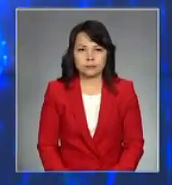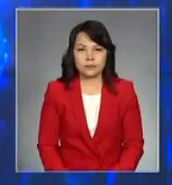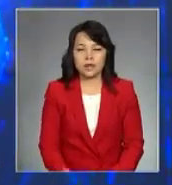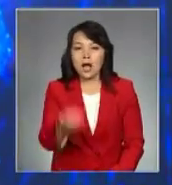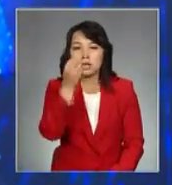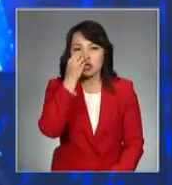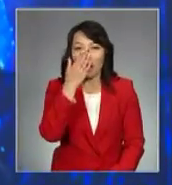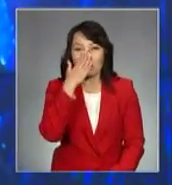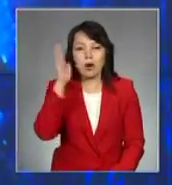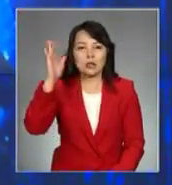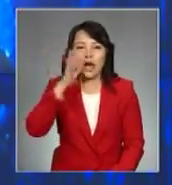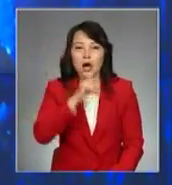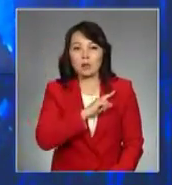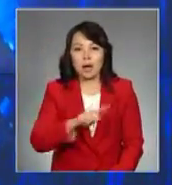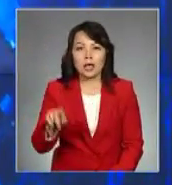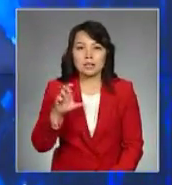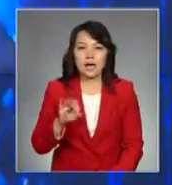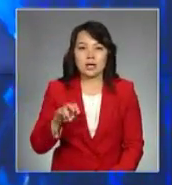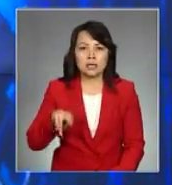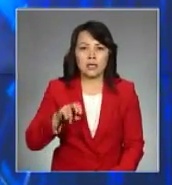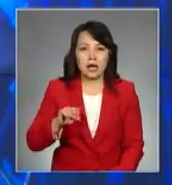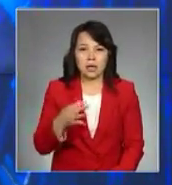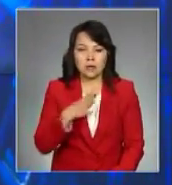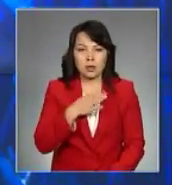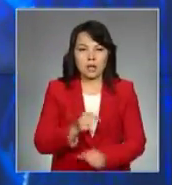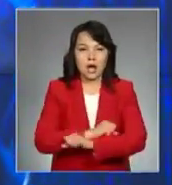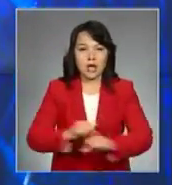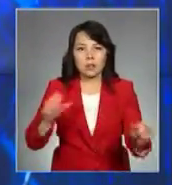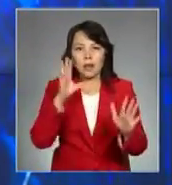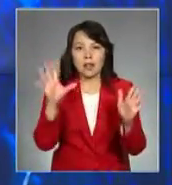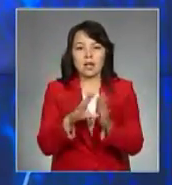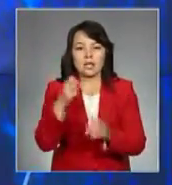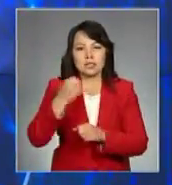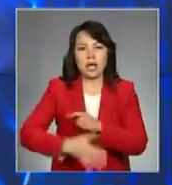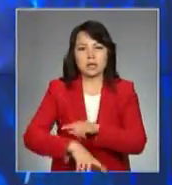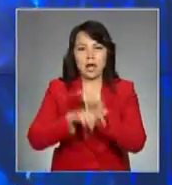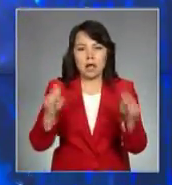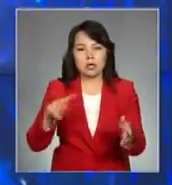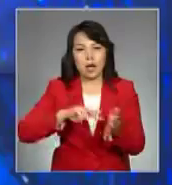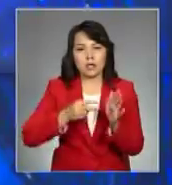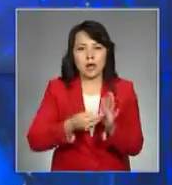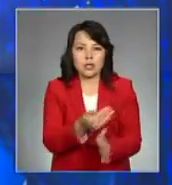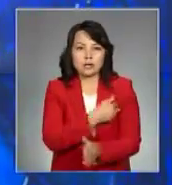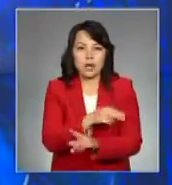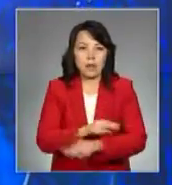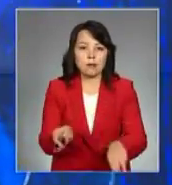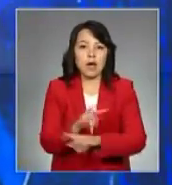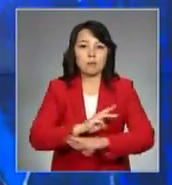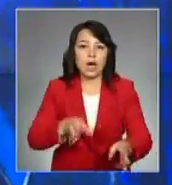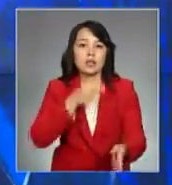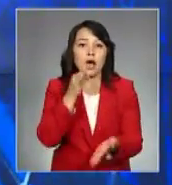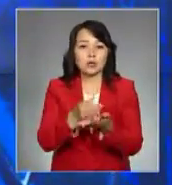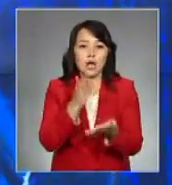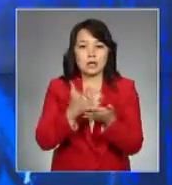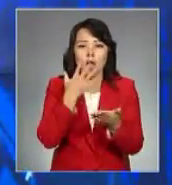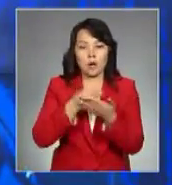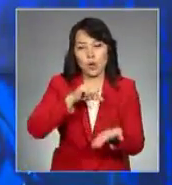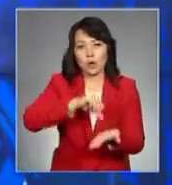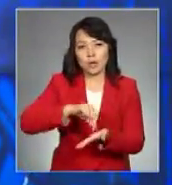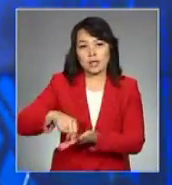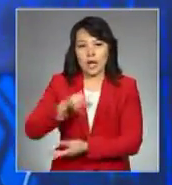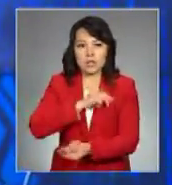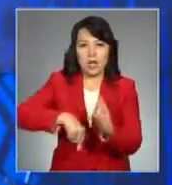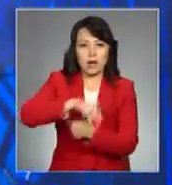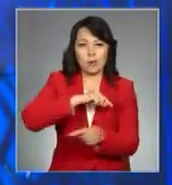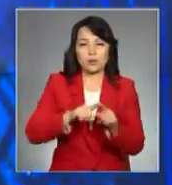Жапония билігі алдағы уақытта Синдей атом электростанциясын қайта іске қосуды жоспарлап отыр. Премьер-министрдің айтуынша, бұл